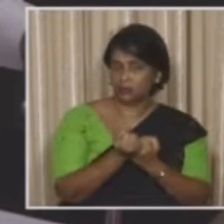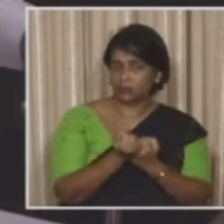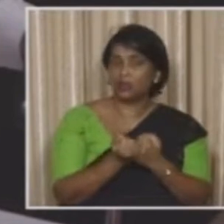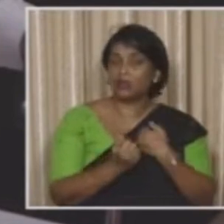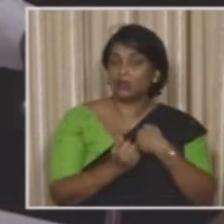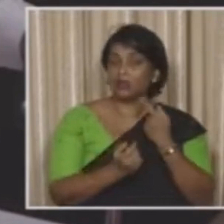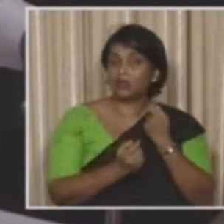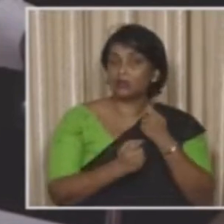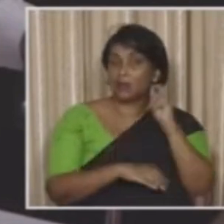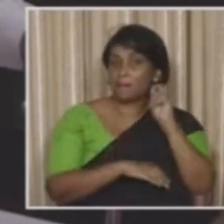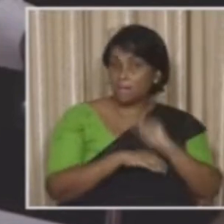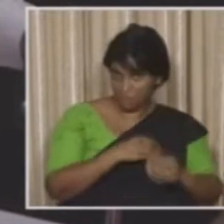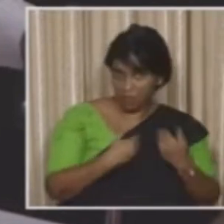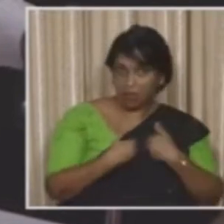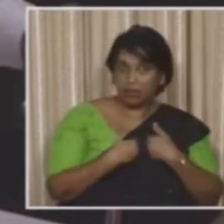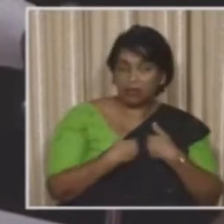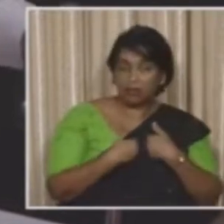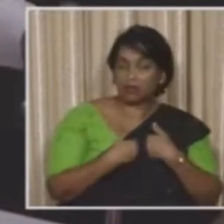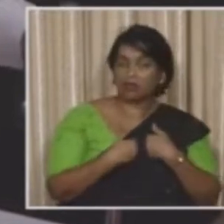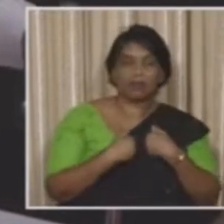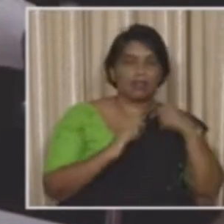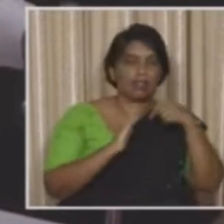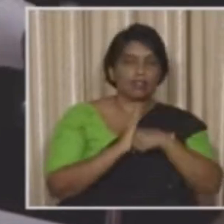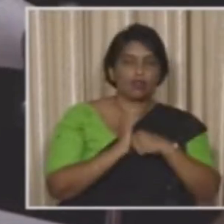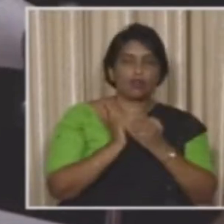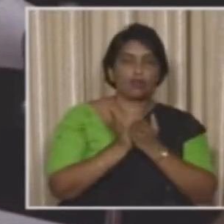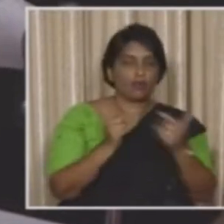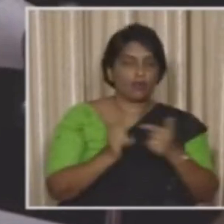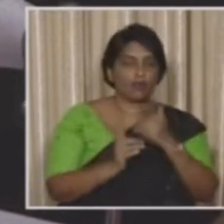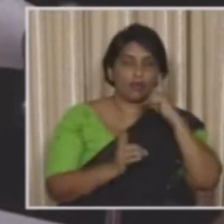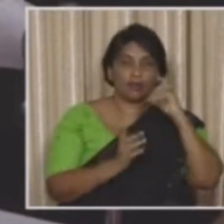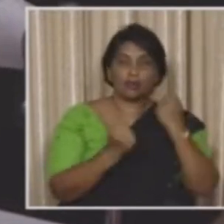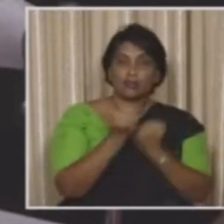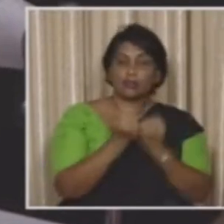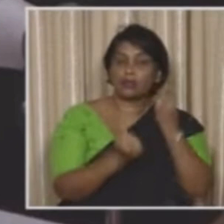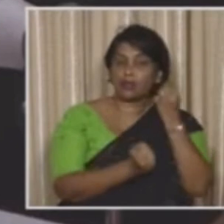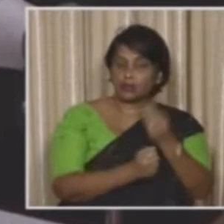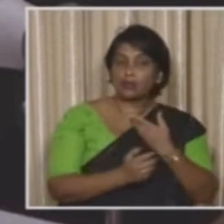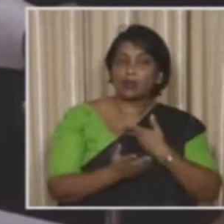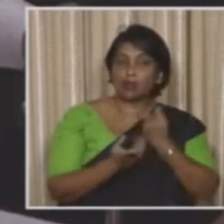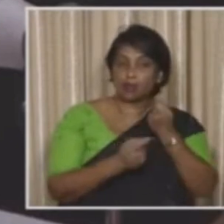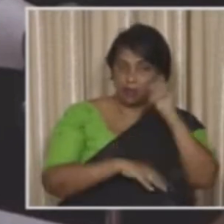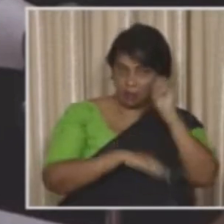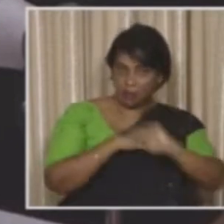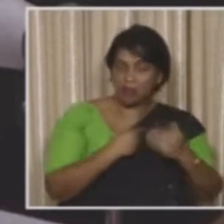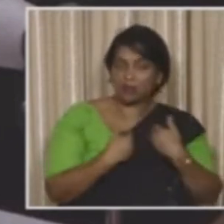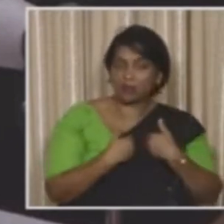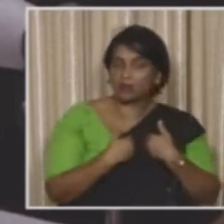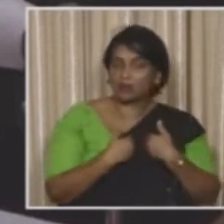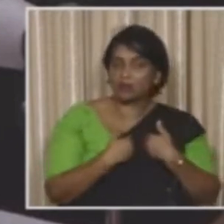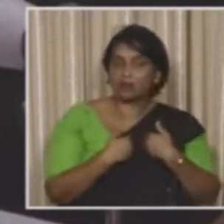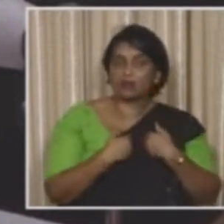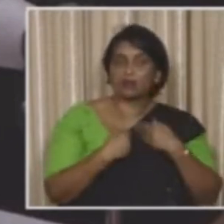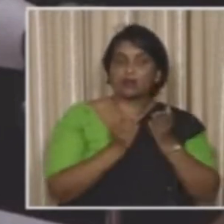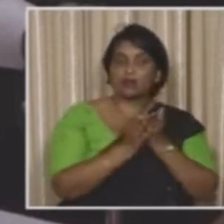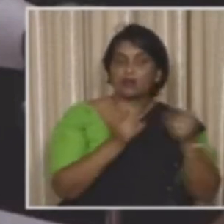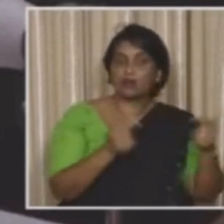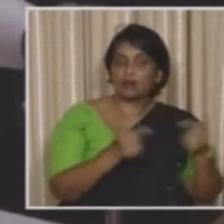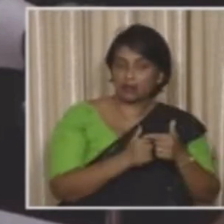අපේ ආර්ථික සැලැස්මකටද? දකුණු වරායට චීන ආයෝජනය ඉන්නේ අපේ ආර්ථික සැලැස්මටද? බටහිර